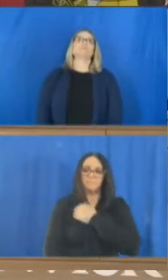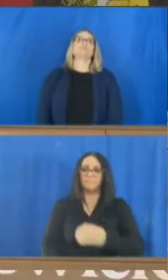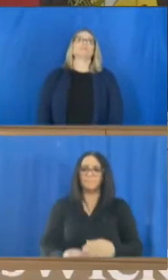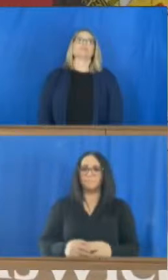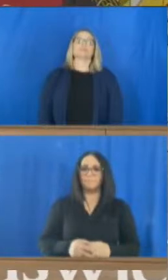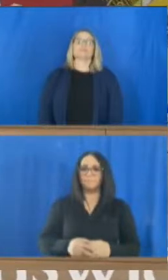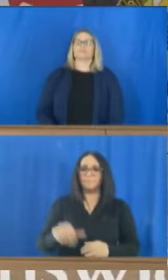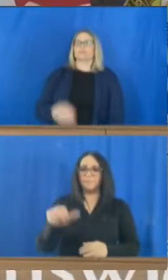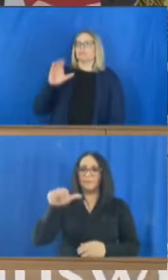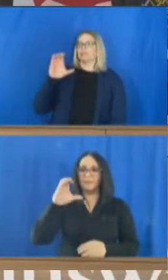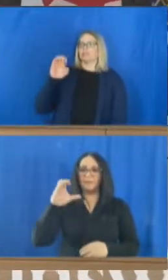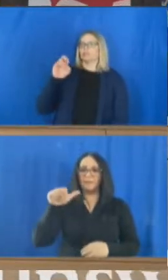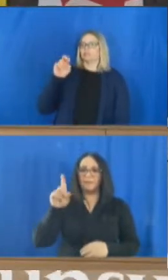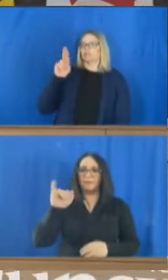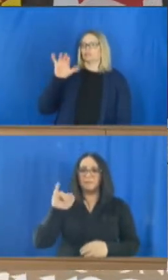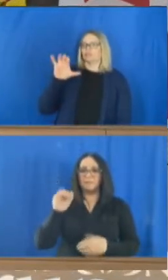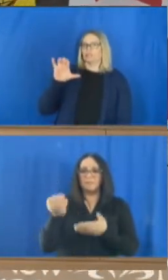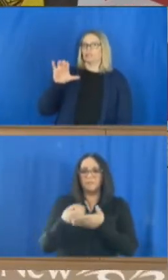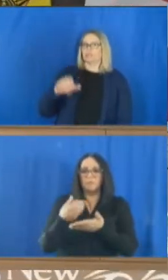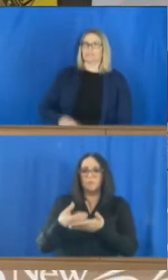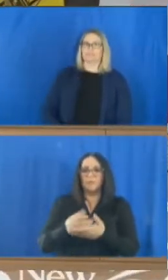pic prévu mi-février.